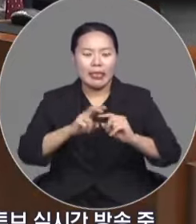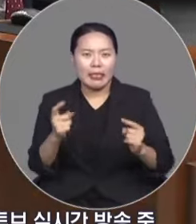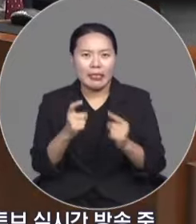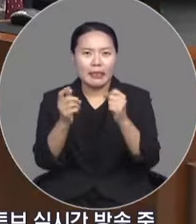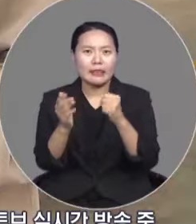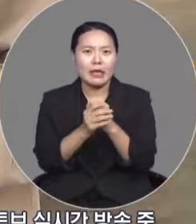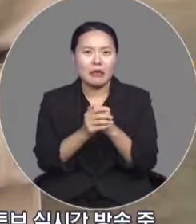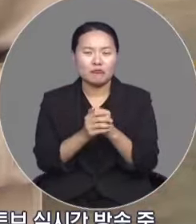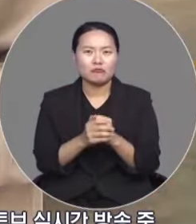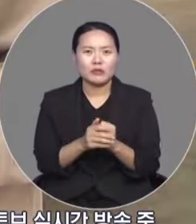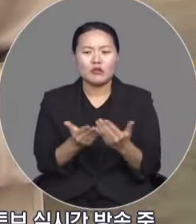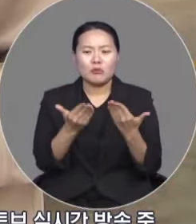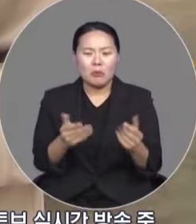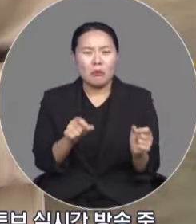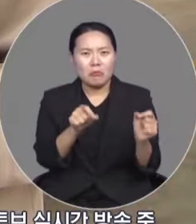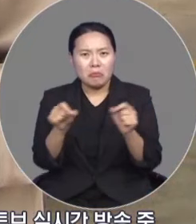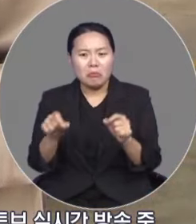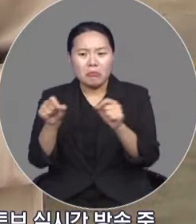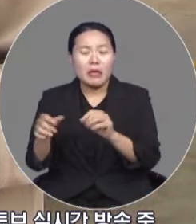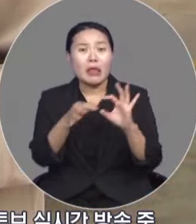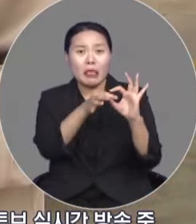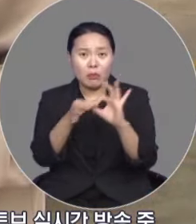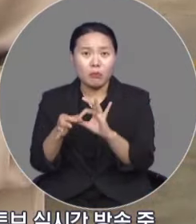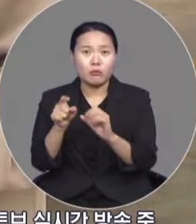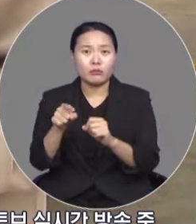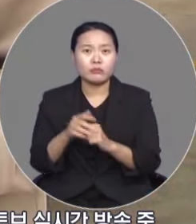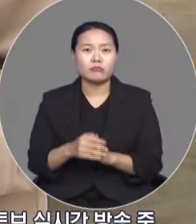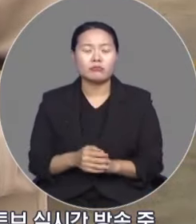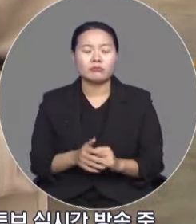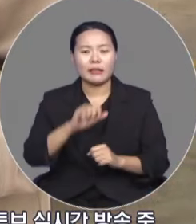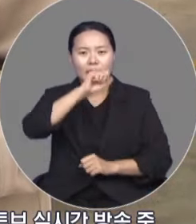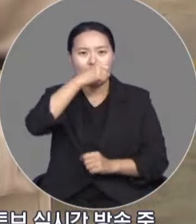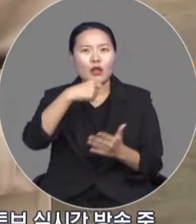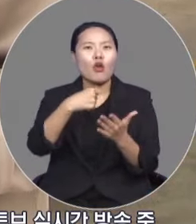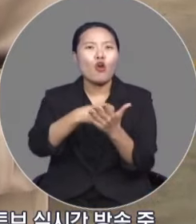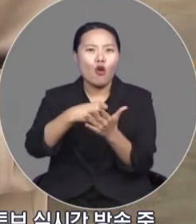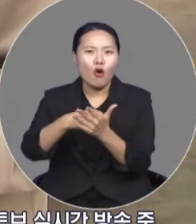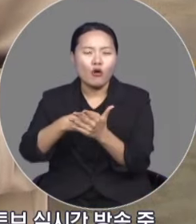인해 장기화되고 있는 울산시의회 파행이 민생